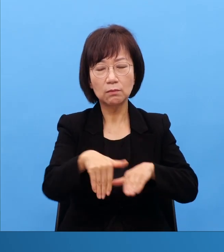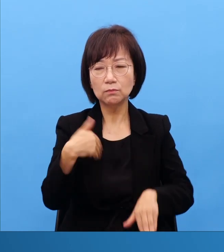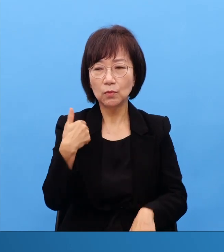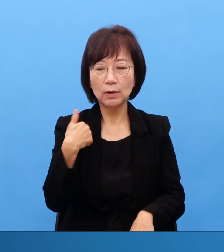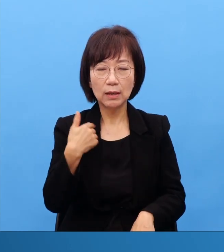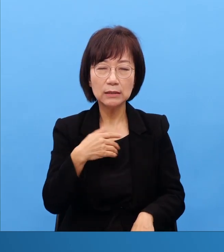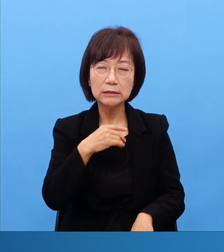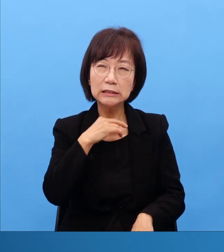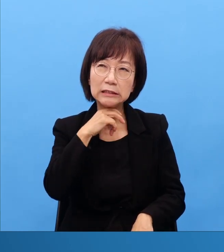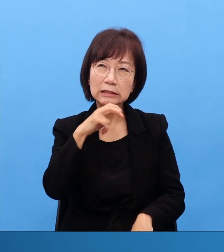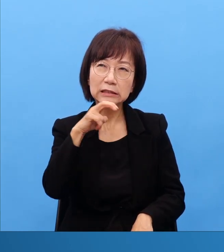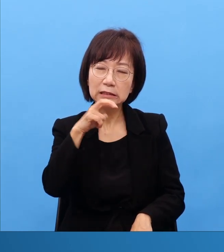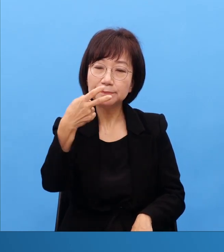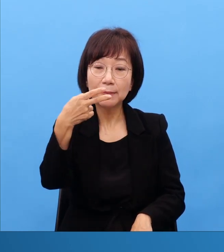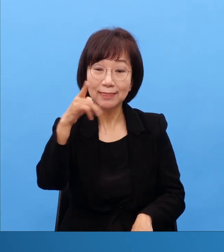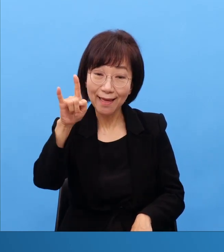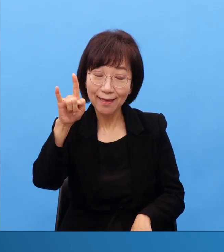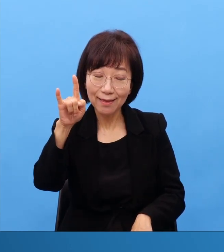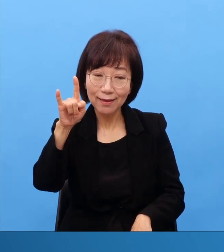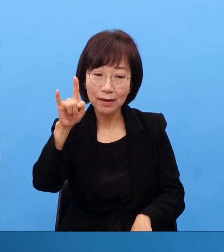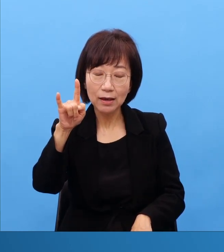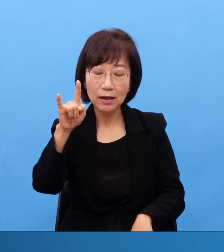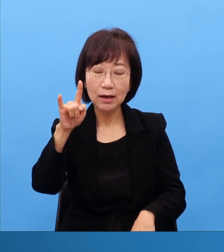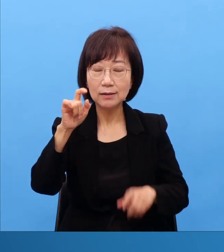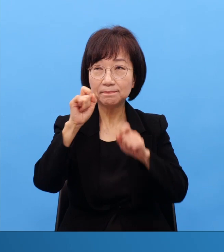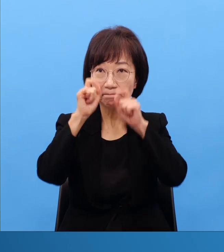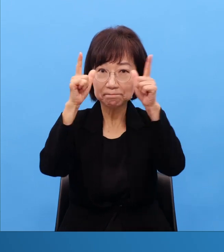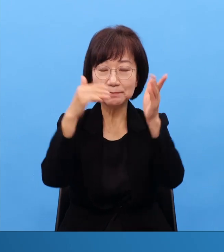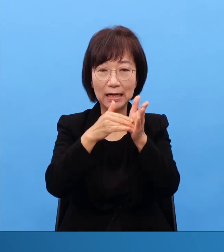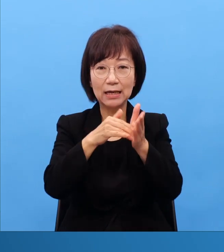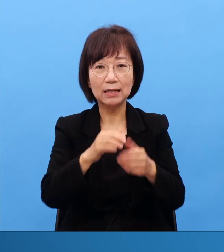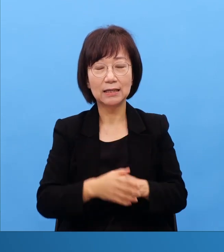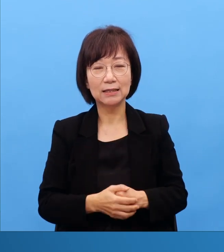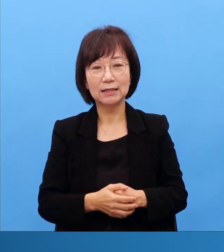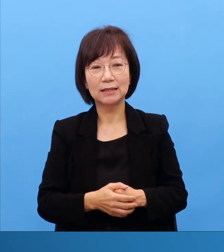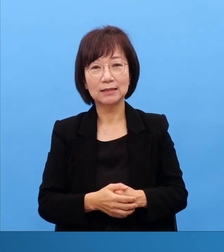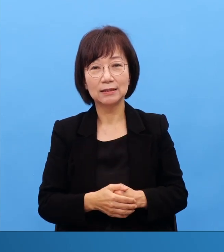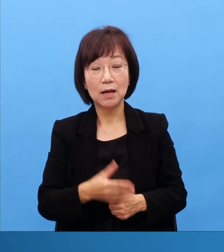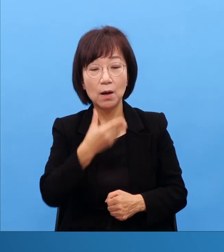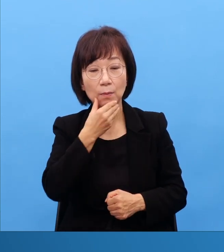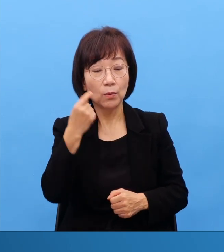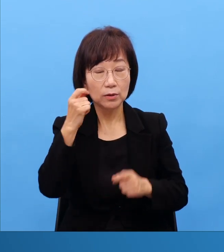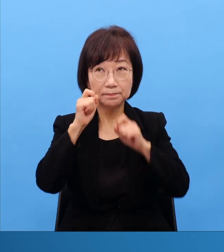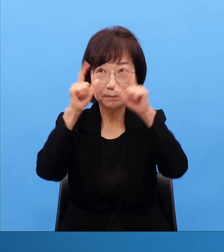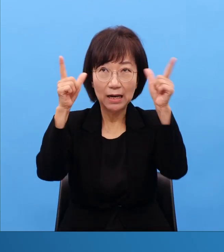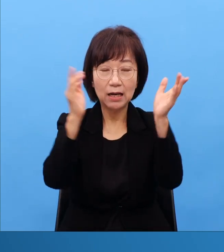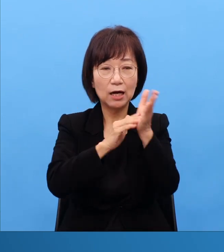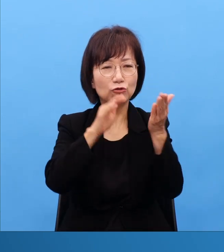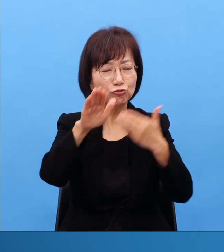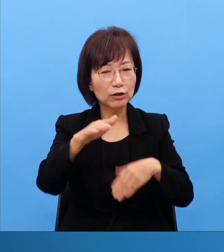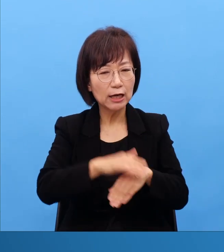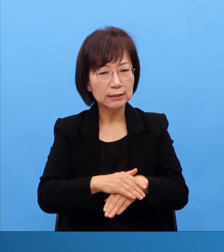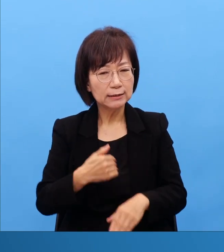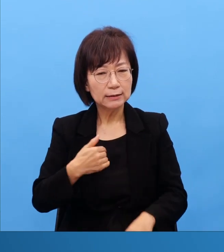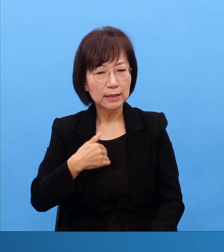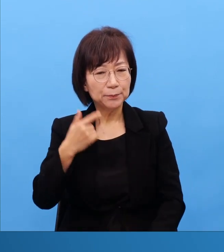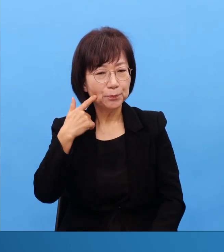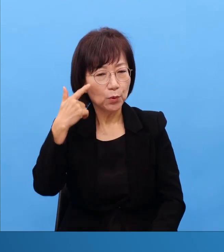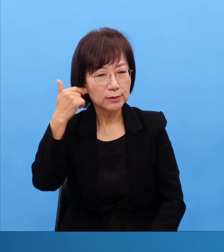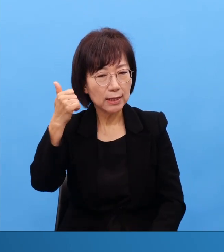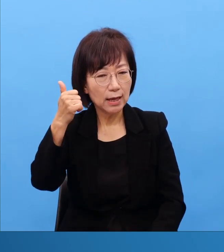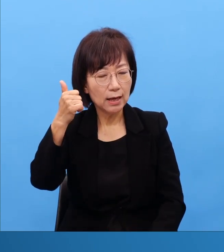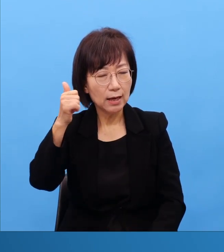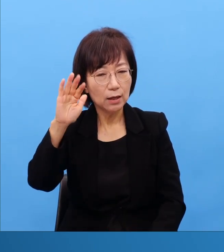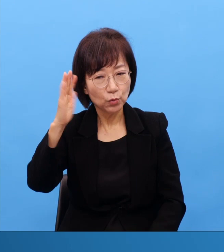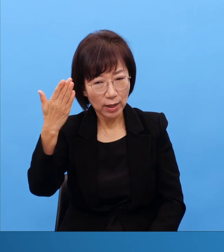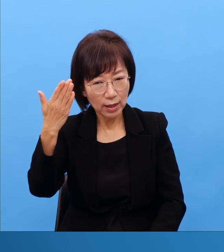afterwards. 야, 그때부터 목사가 되느냐 안 되느냐 이게 중요한 게 아니잖아요. From that point on, it was not a matter of deciding whether I wanted to become pastor or not. 저는 제